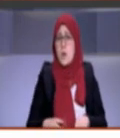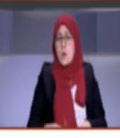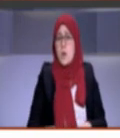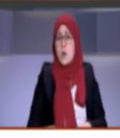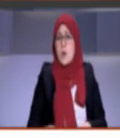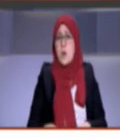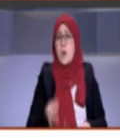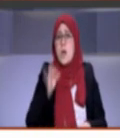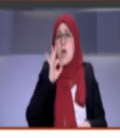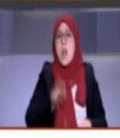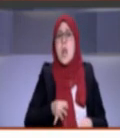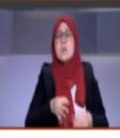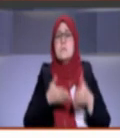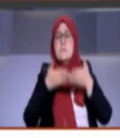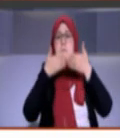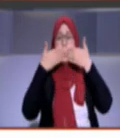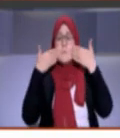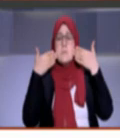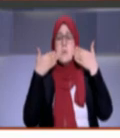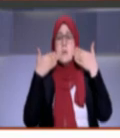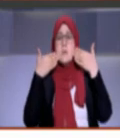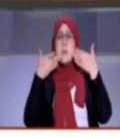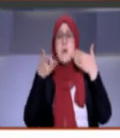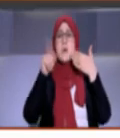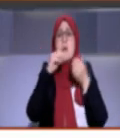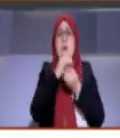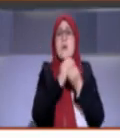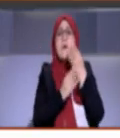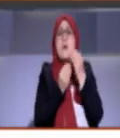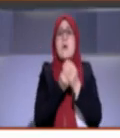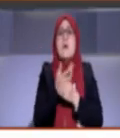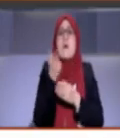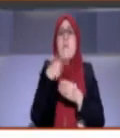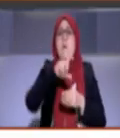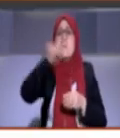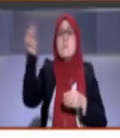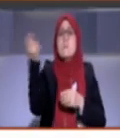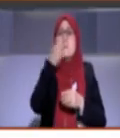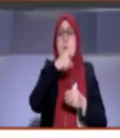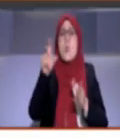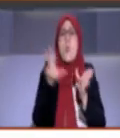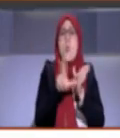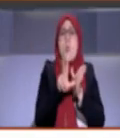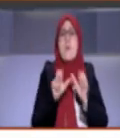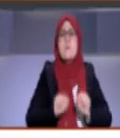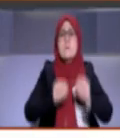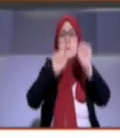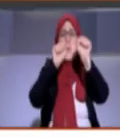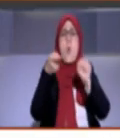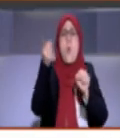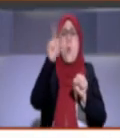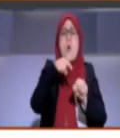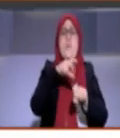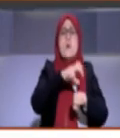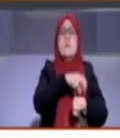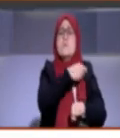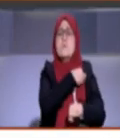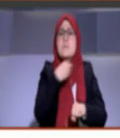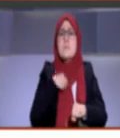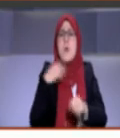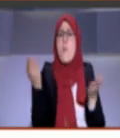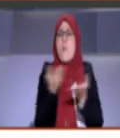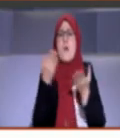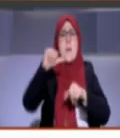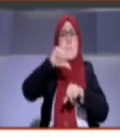او الكمامات في المواصلات العامه وفي السوبر ماركتات وفي المؤسسات الحكوميه في حال تخفيف الاجراءات الاحترازيه بدايه من يوم 20